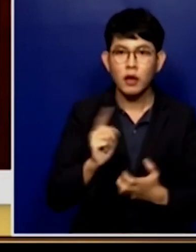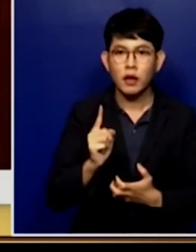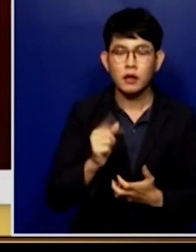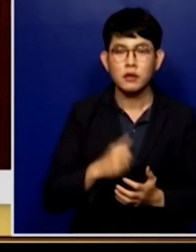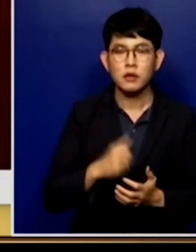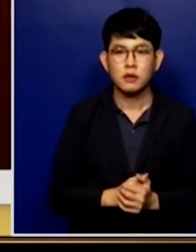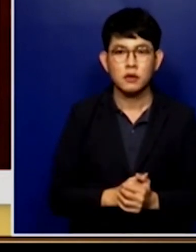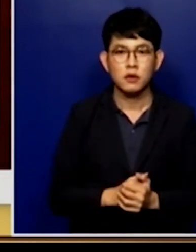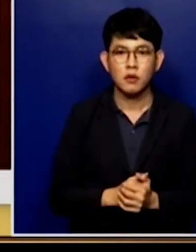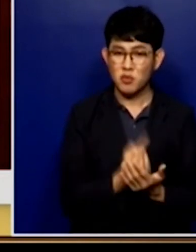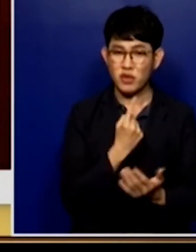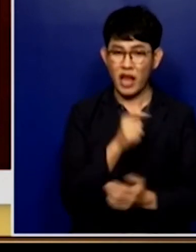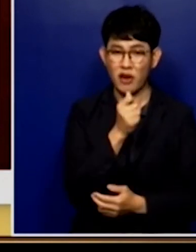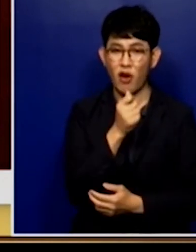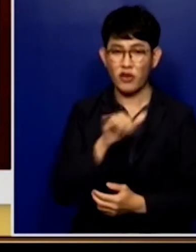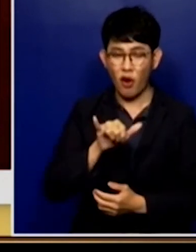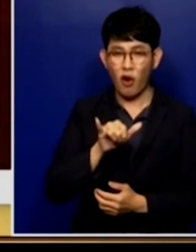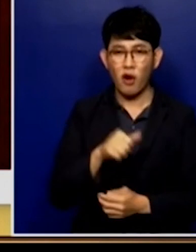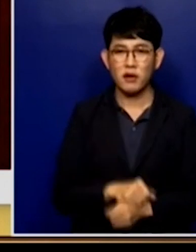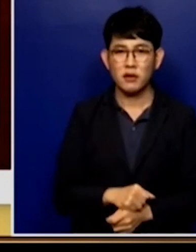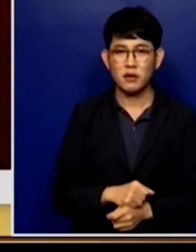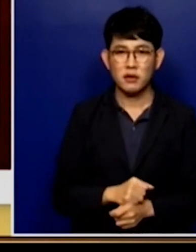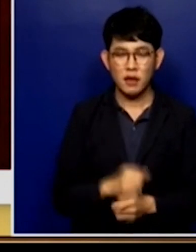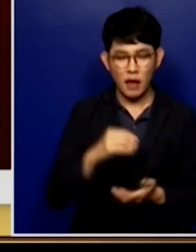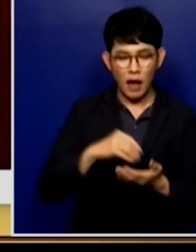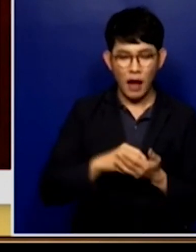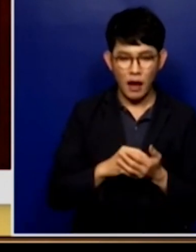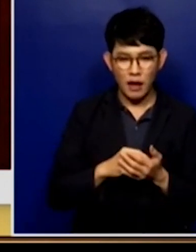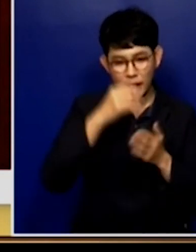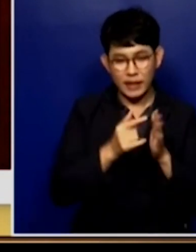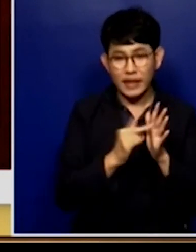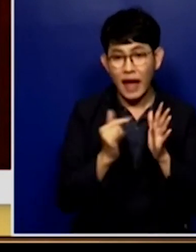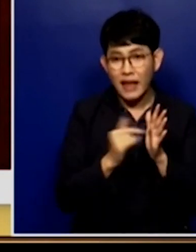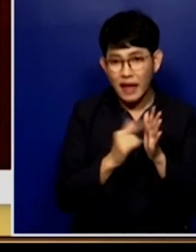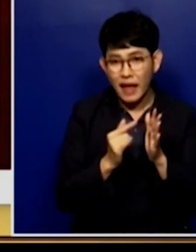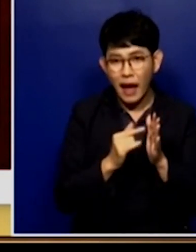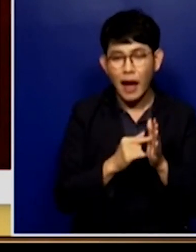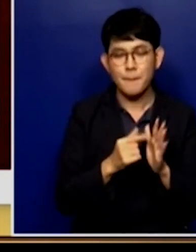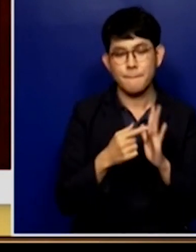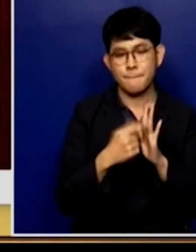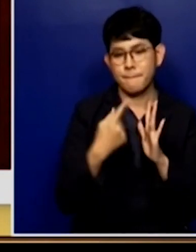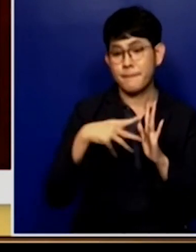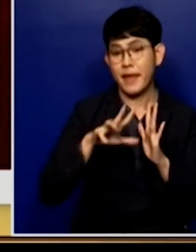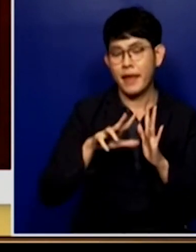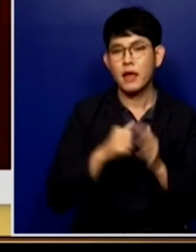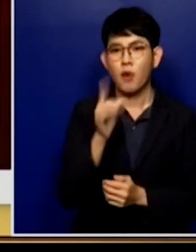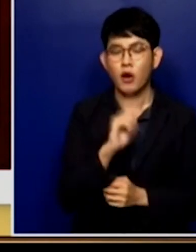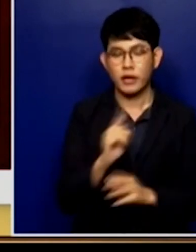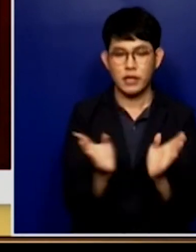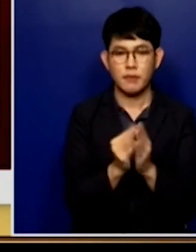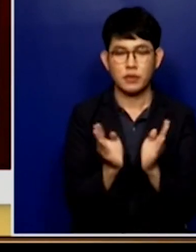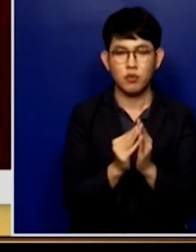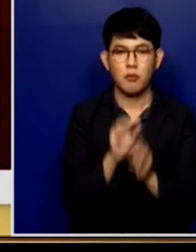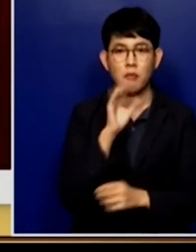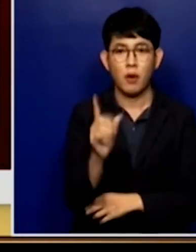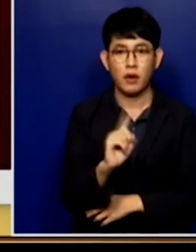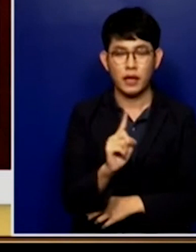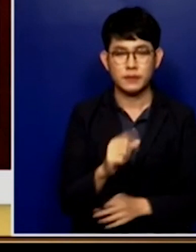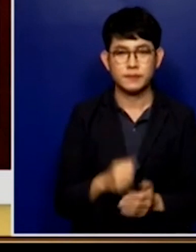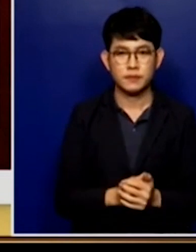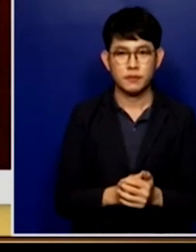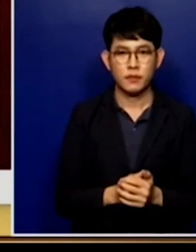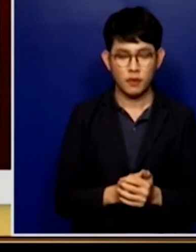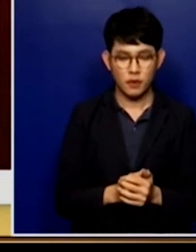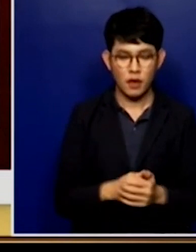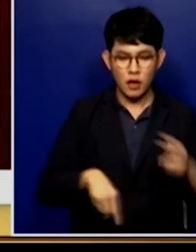มีผู้แทนจากทางออยอเพสัชกรหิกรภัทรีสารสีแจ้งกัที่ปชุมกรมาที่การการสาสุขว่าชุดตรจ